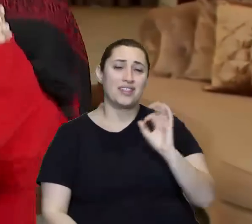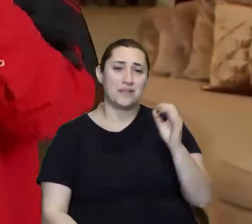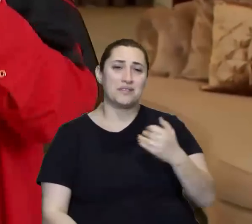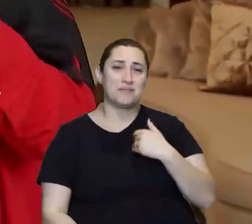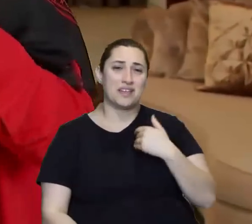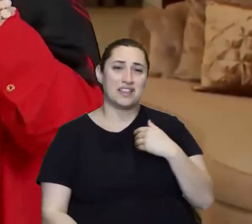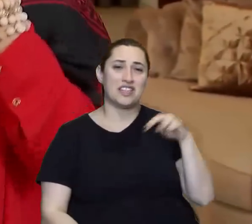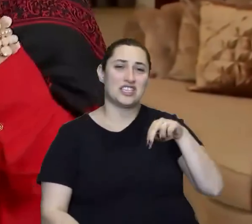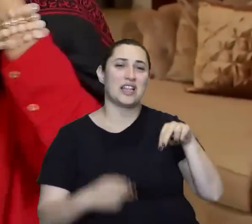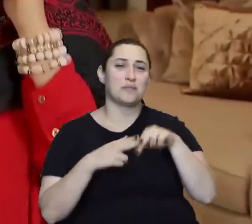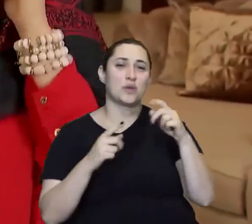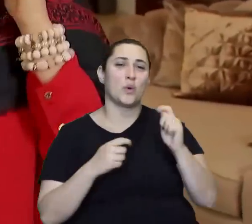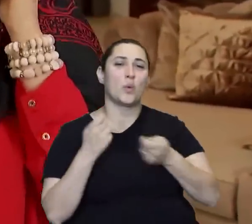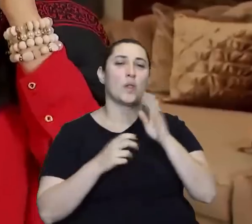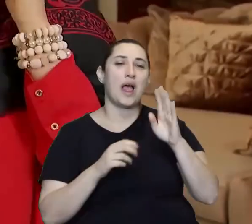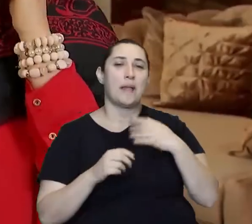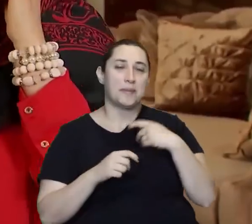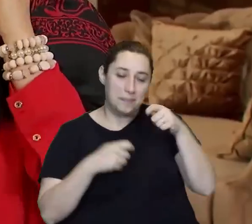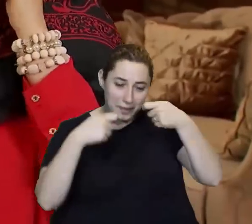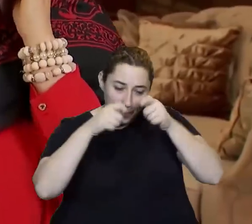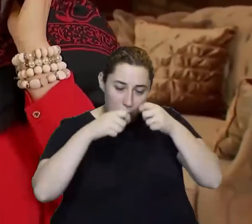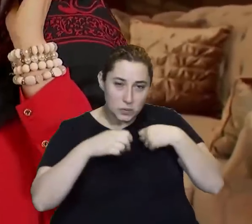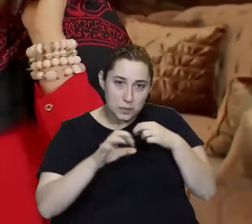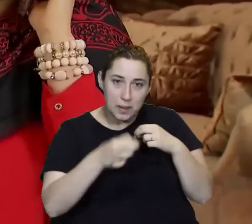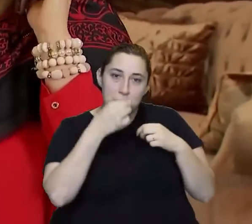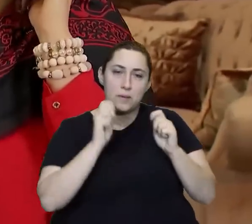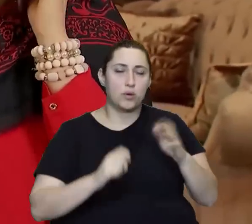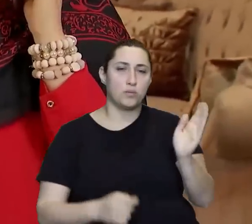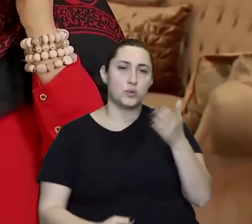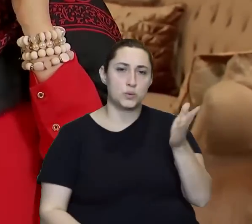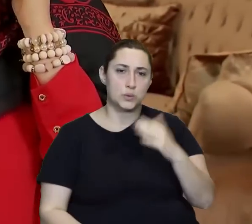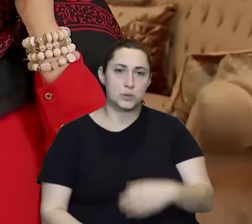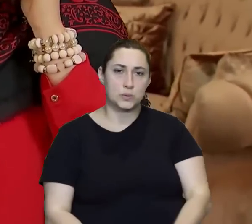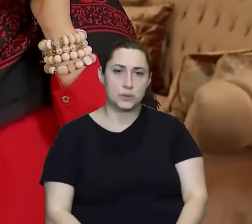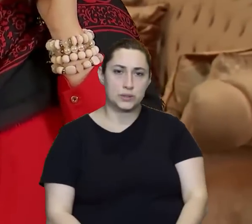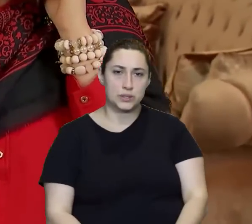de çatal bıçak kullanmam. Bundan sonra mikroskopla bakarım artık. Olsun.